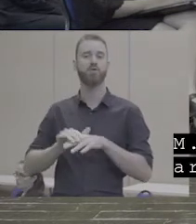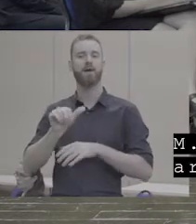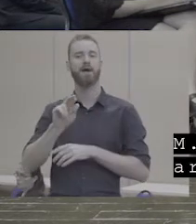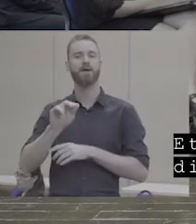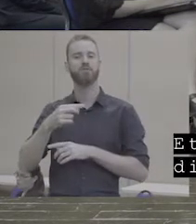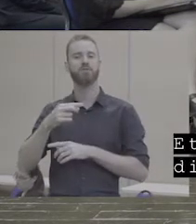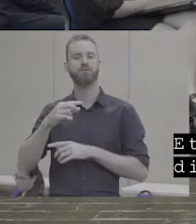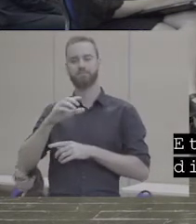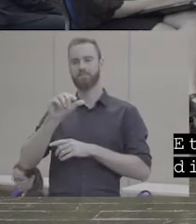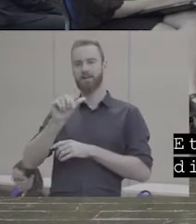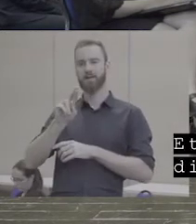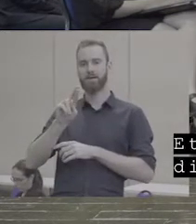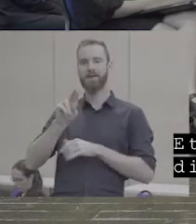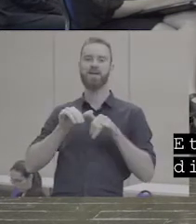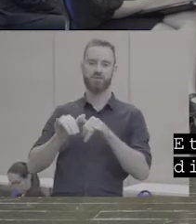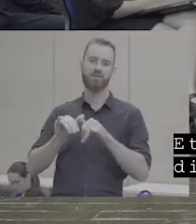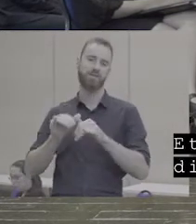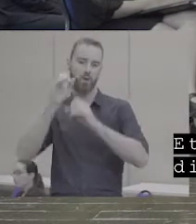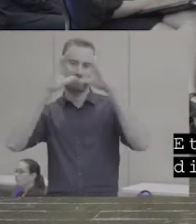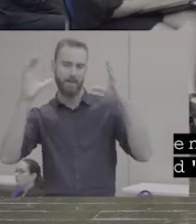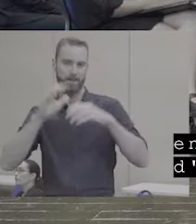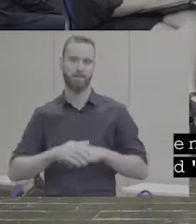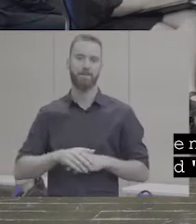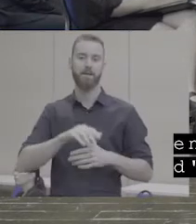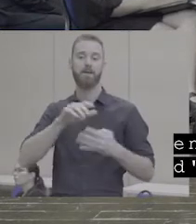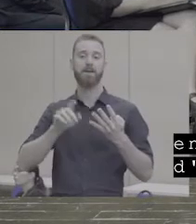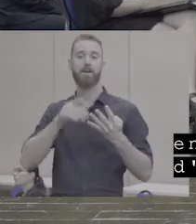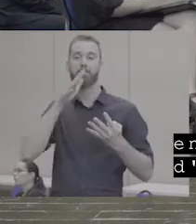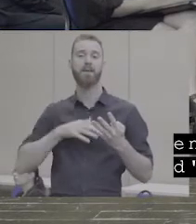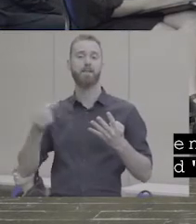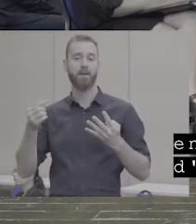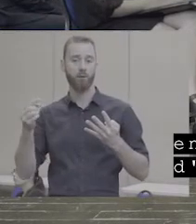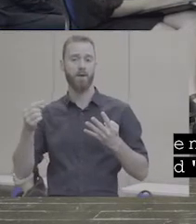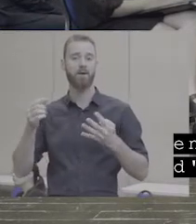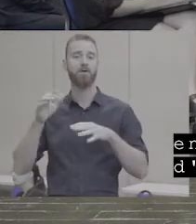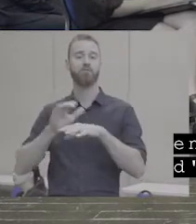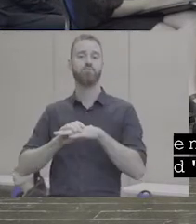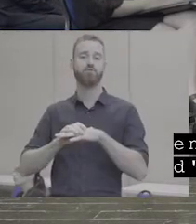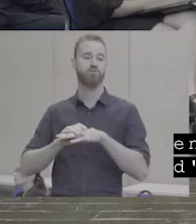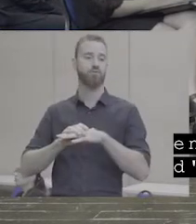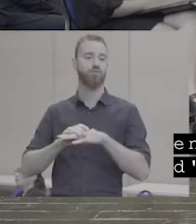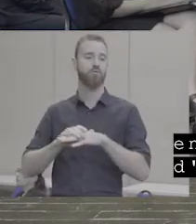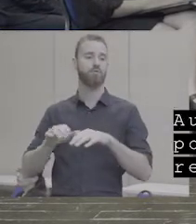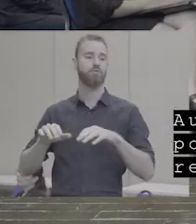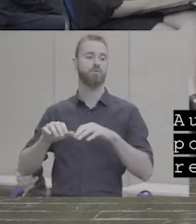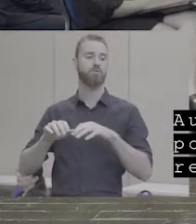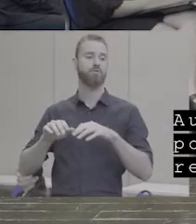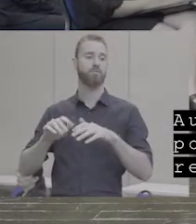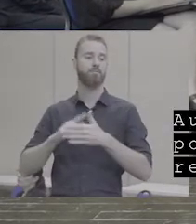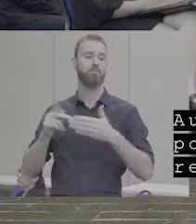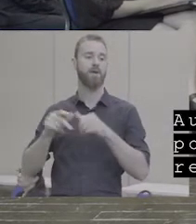Archiconcept. Et Madame Annie Grégoire, qui est directrice des programmes en habitation à la Société d'habitation du Québec.